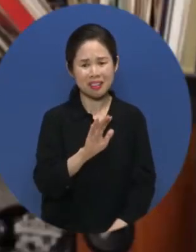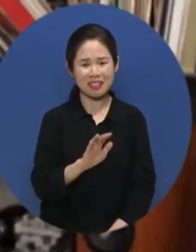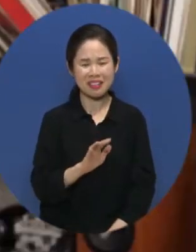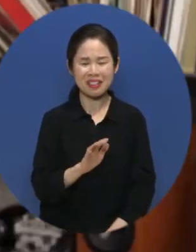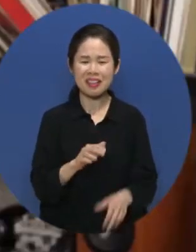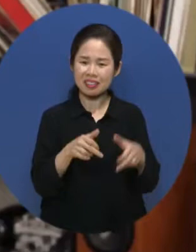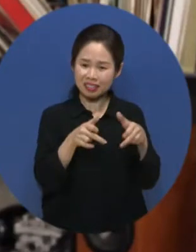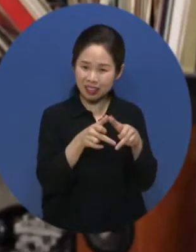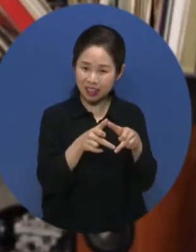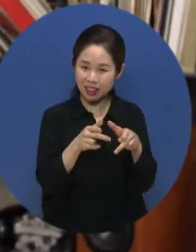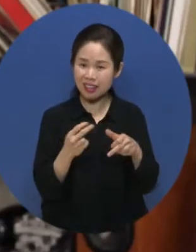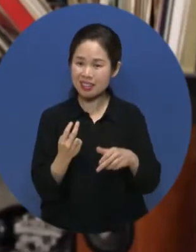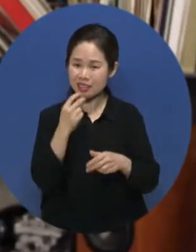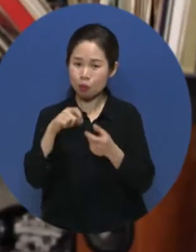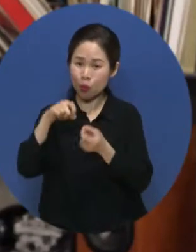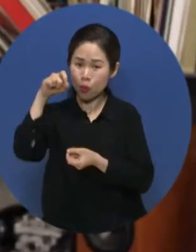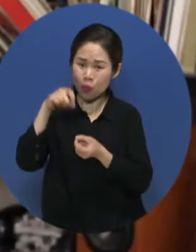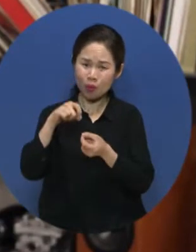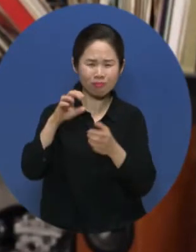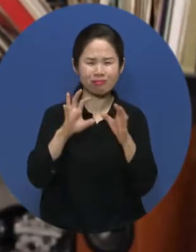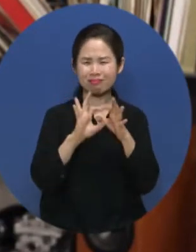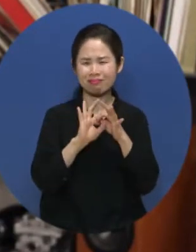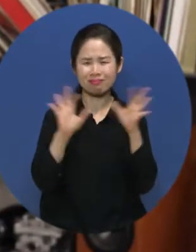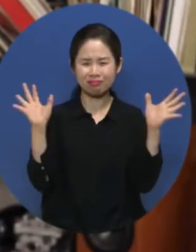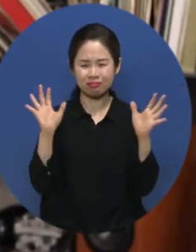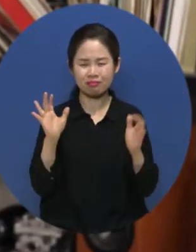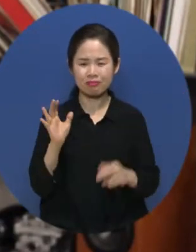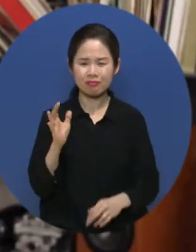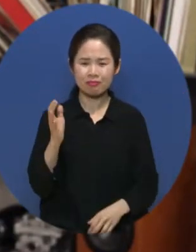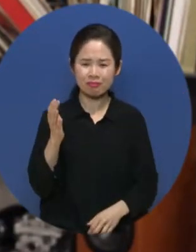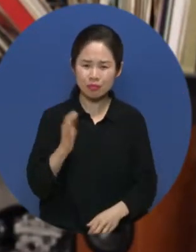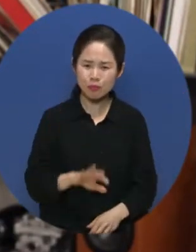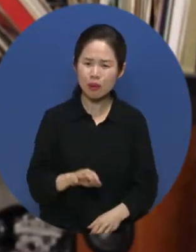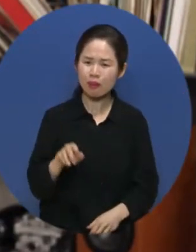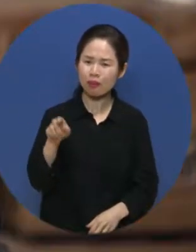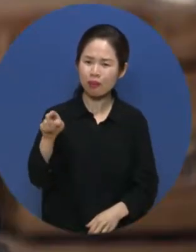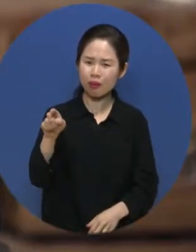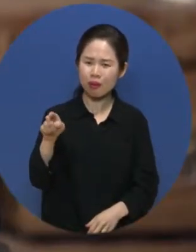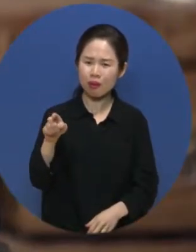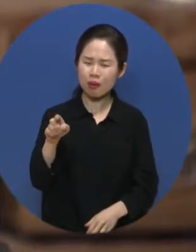관계는 크게 상관관계가 없어요. 그럼에도 불구하고 왜 이런 얘기들을 하시느냐?